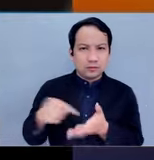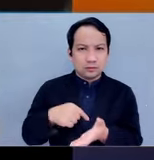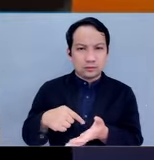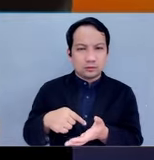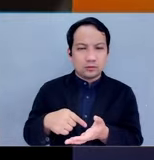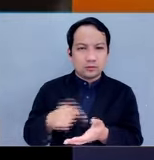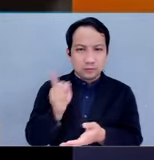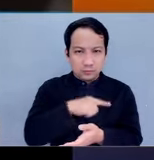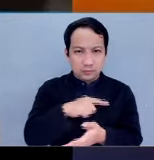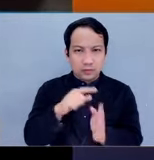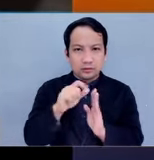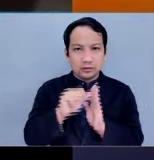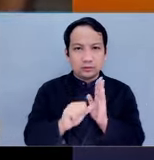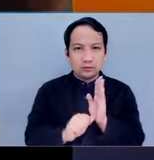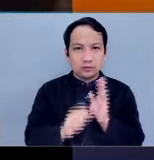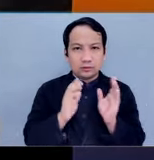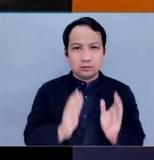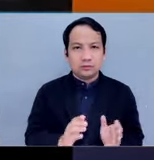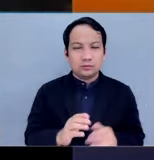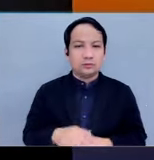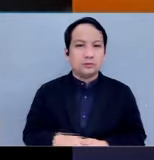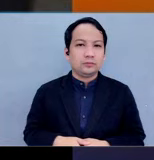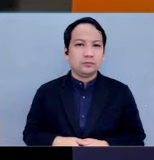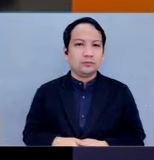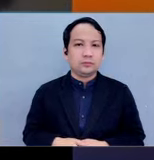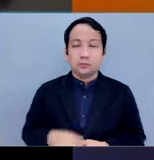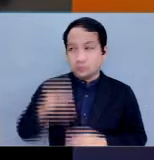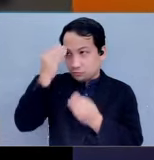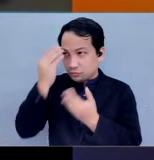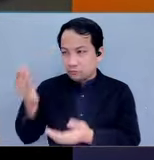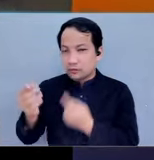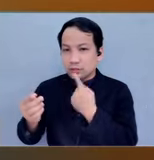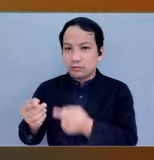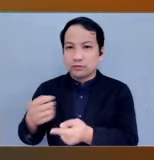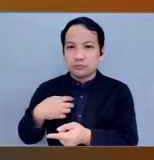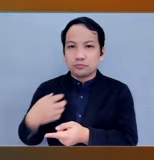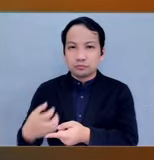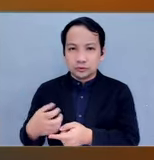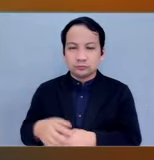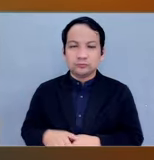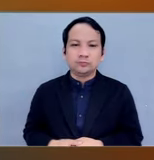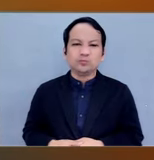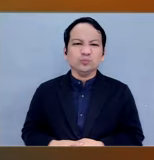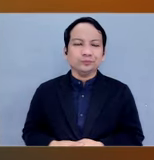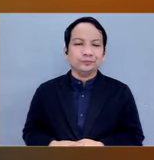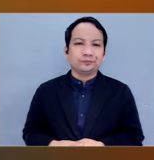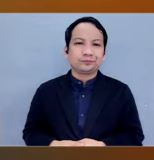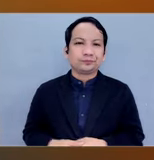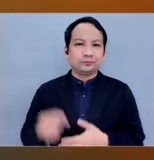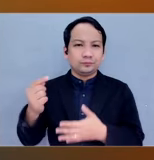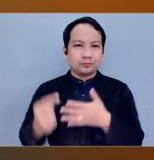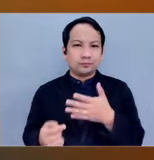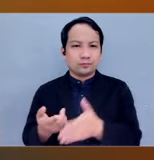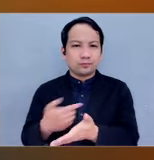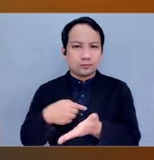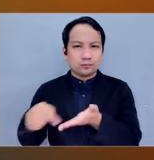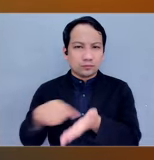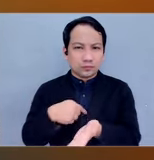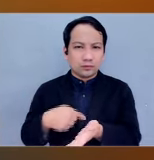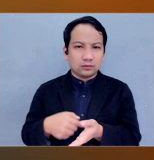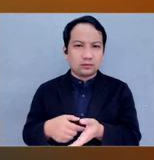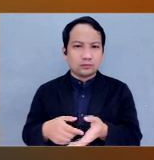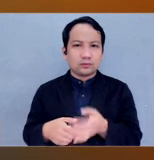abogado. Dito na siya nagpasang idulog sa mga otoridad ang sospek. Ang dami niyang hinihinging binayaran. Bayad daw po